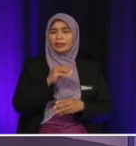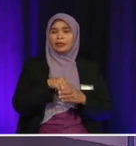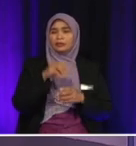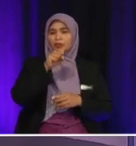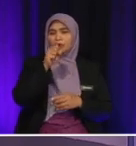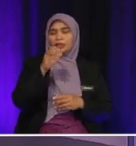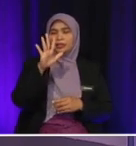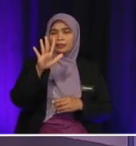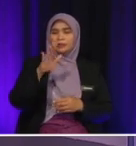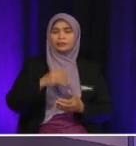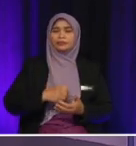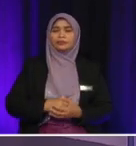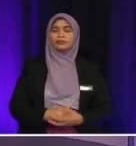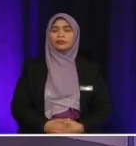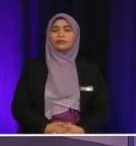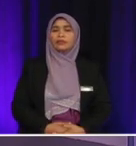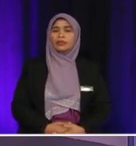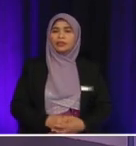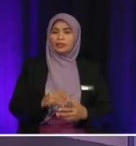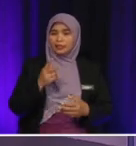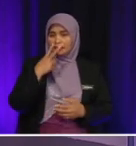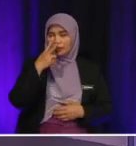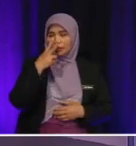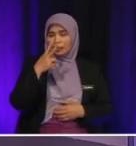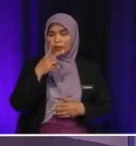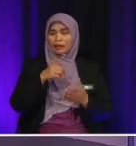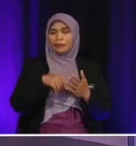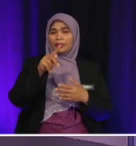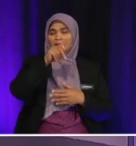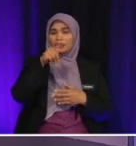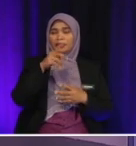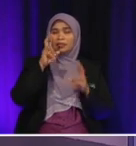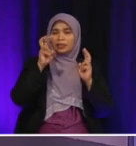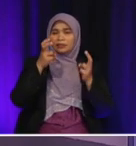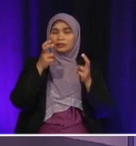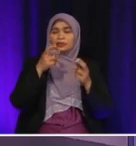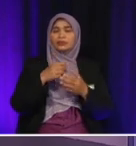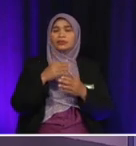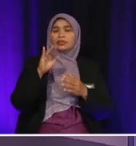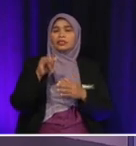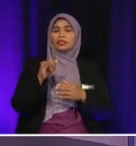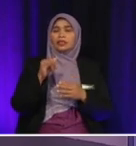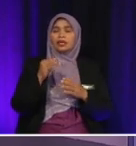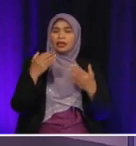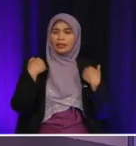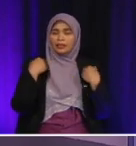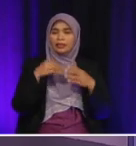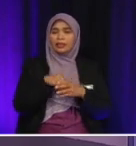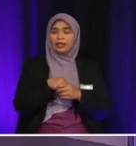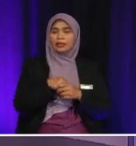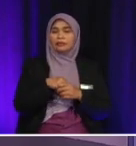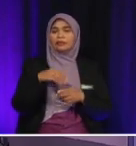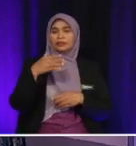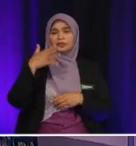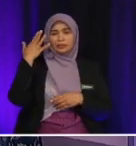soalan yang kelima Baiklah murid-murid Mari kita lihat apakah tajuk-tajuk ya yang terdapat dalam sirah